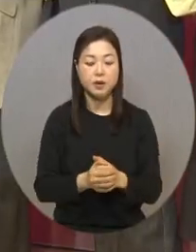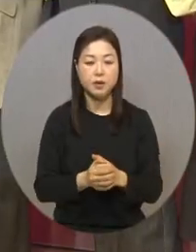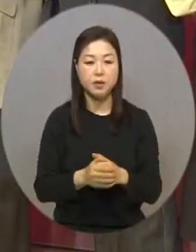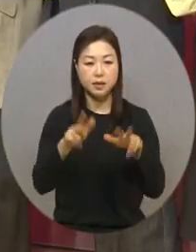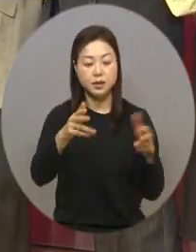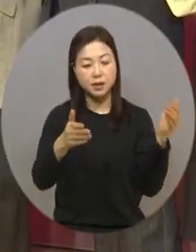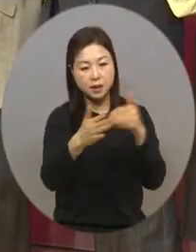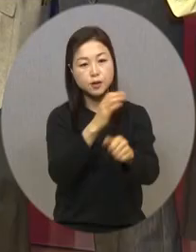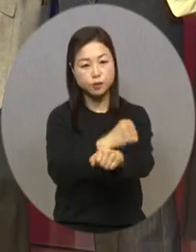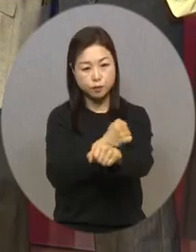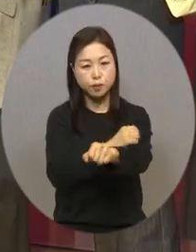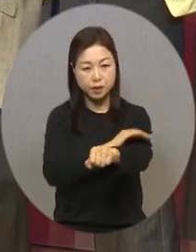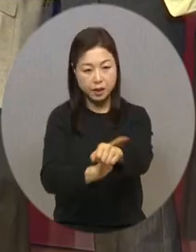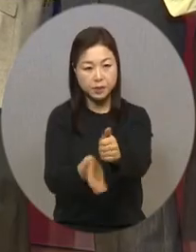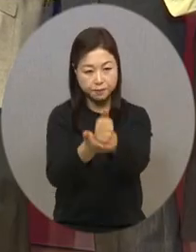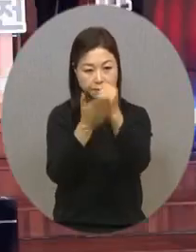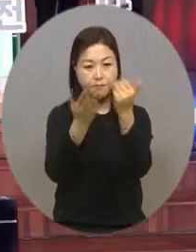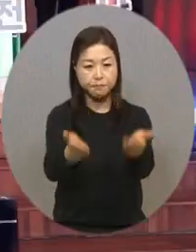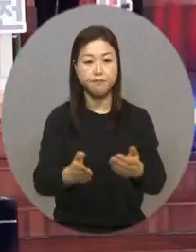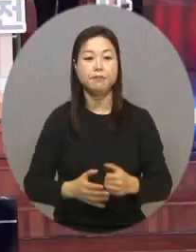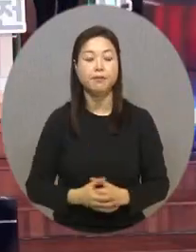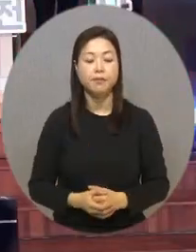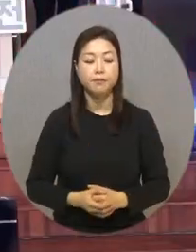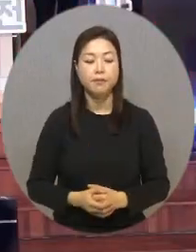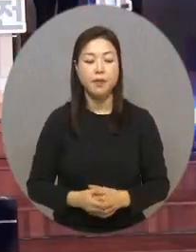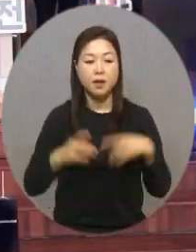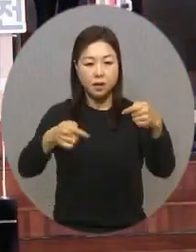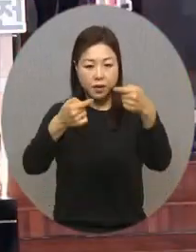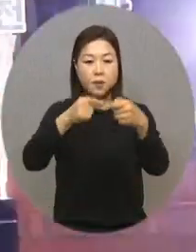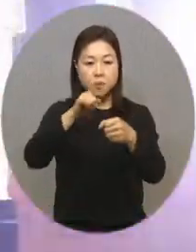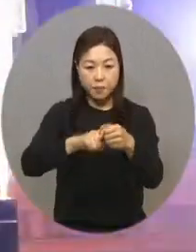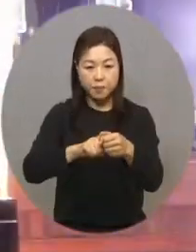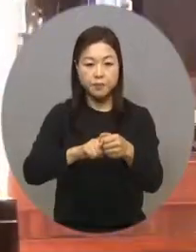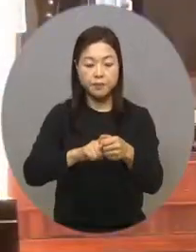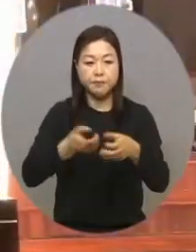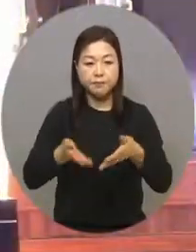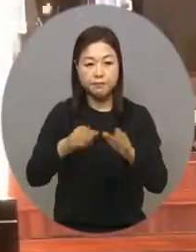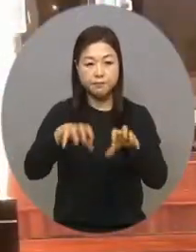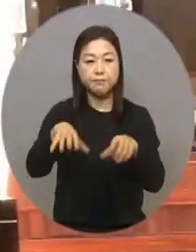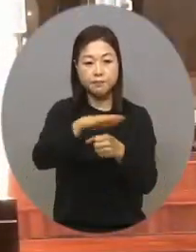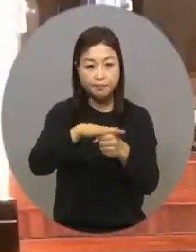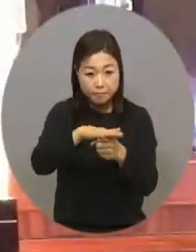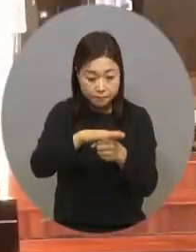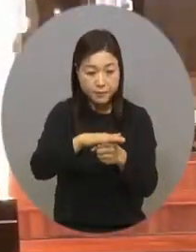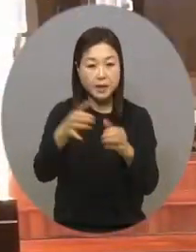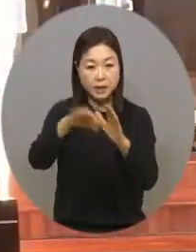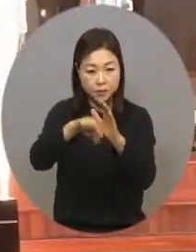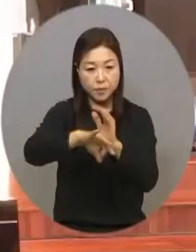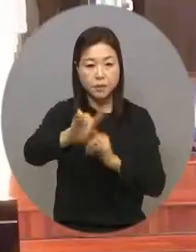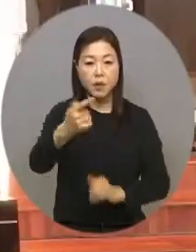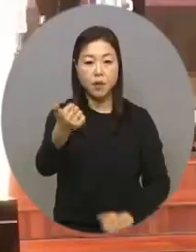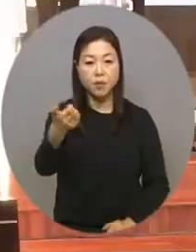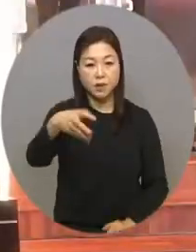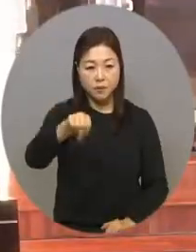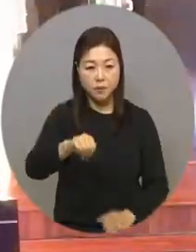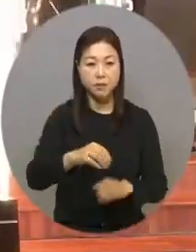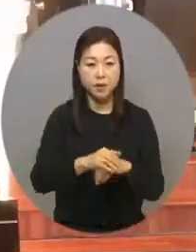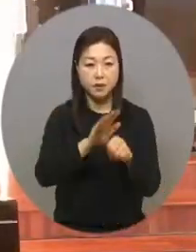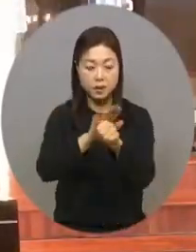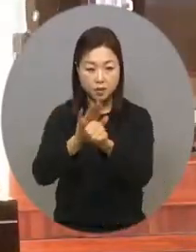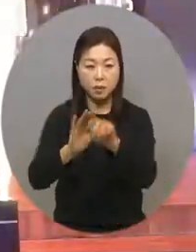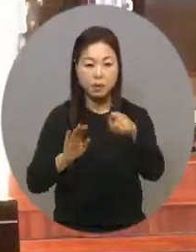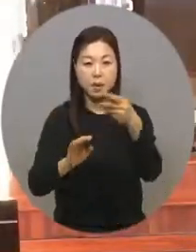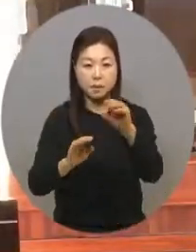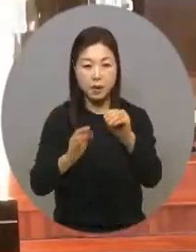노고를 치하했습니다. 새해 목표로는 고향사랑 기부금 150억 원, 서포터즈 100만